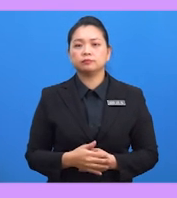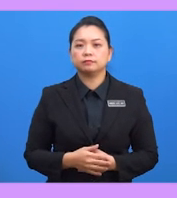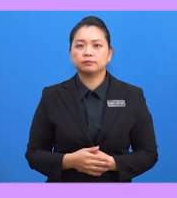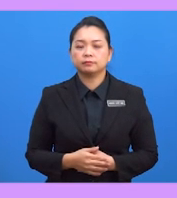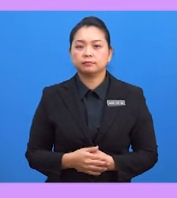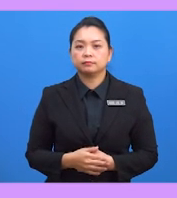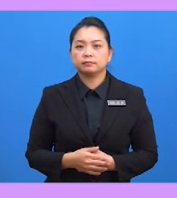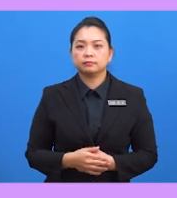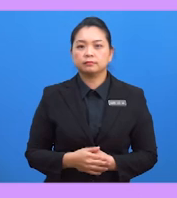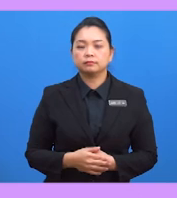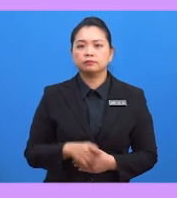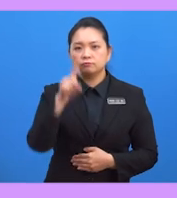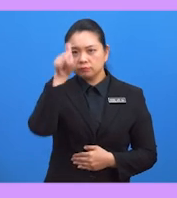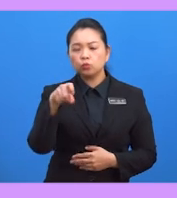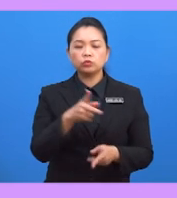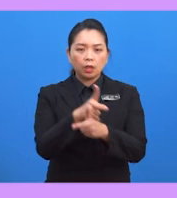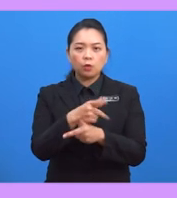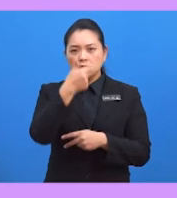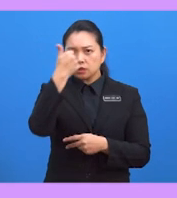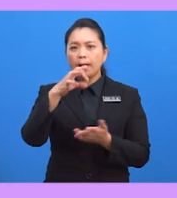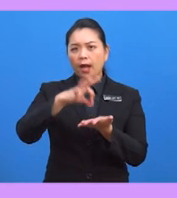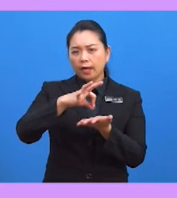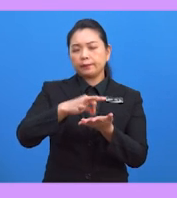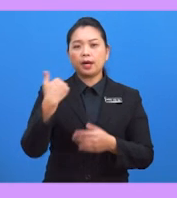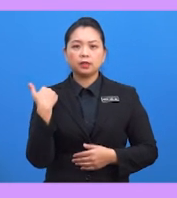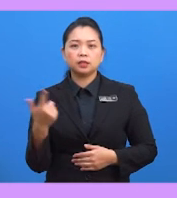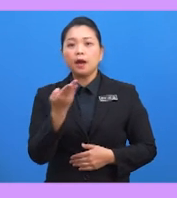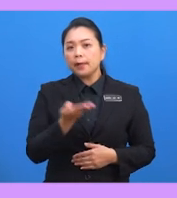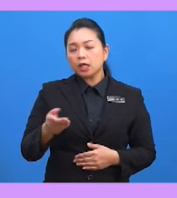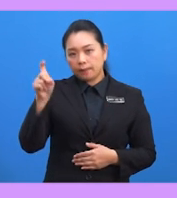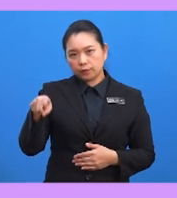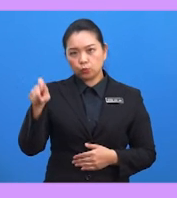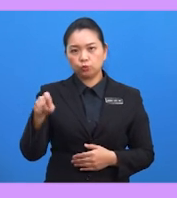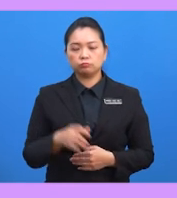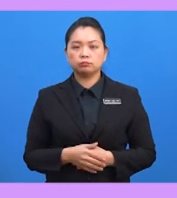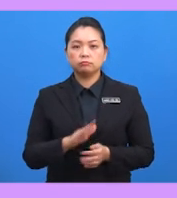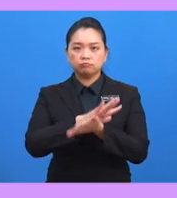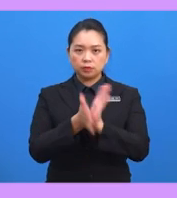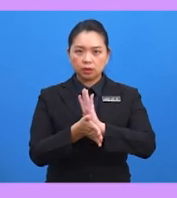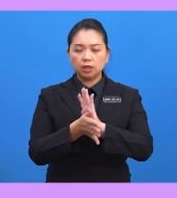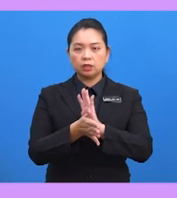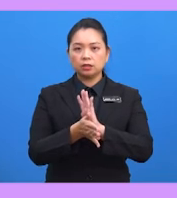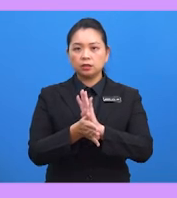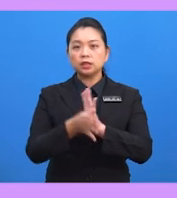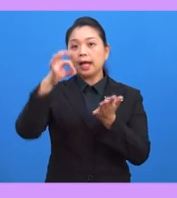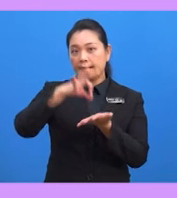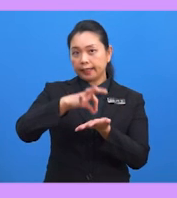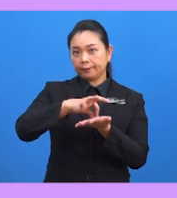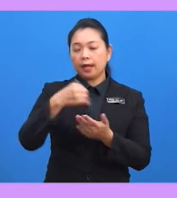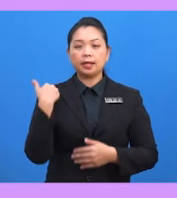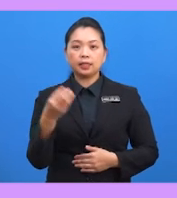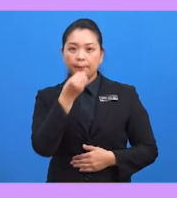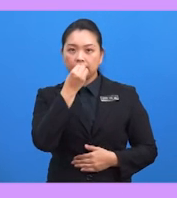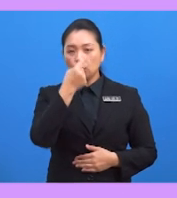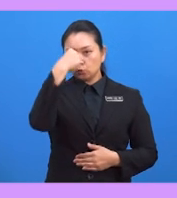Harga ayam perlu dikawal kerana ayam merupakan barang keperluan. Jadi, ayam adalah makanan yang